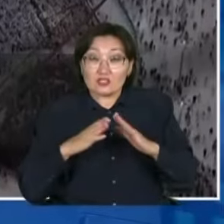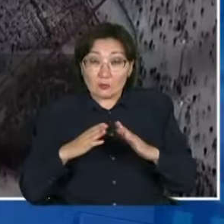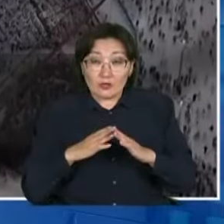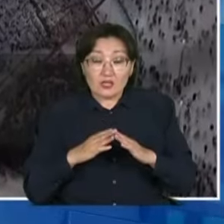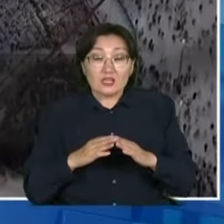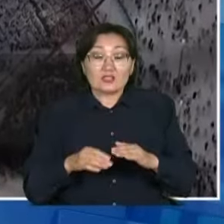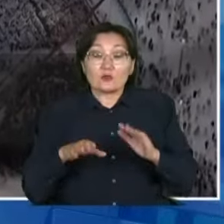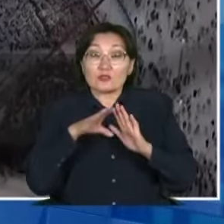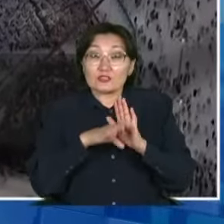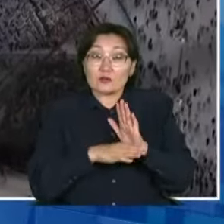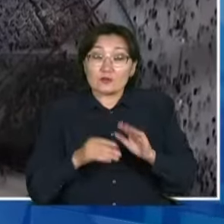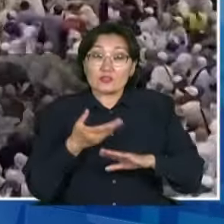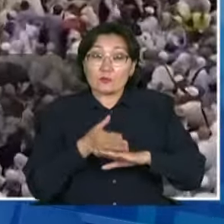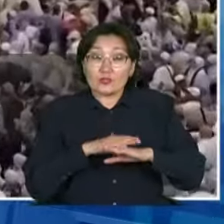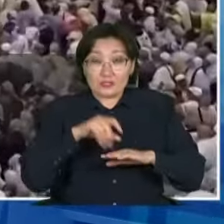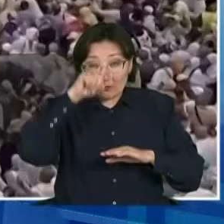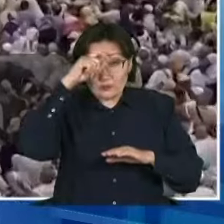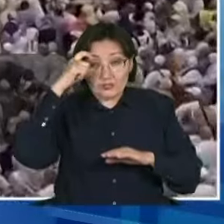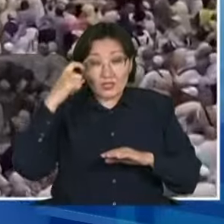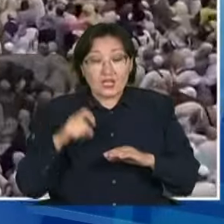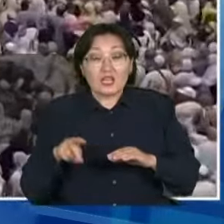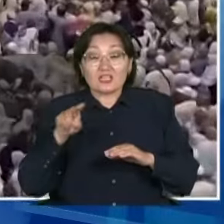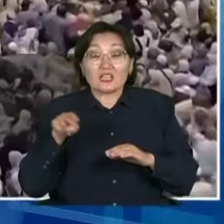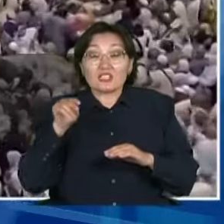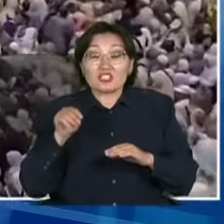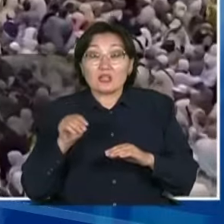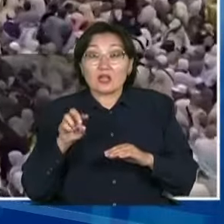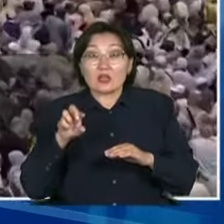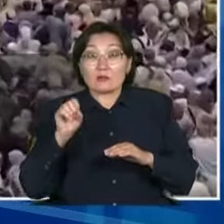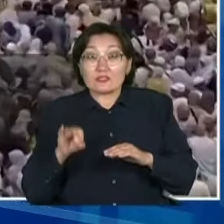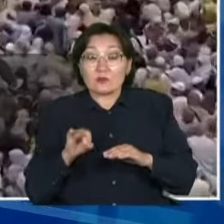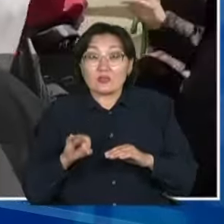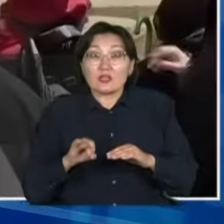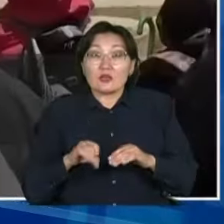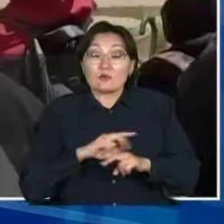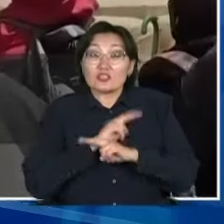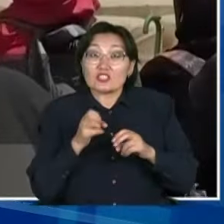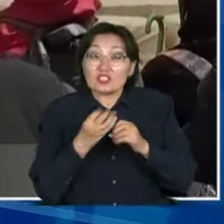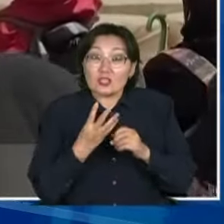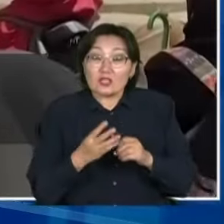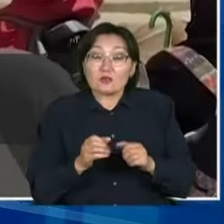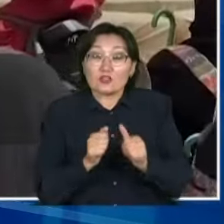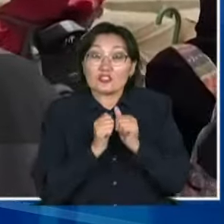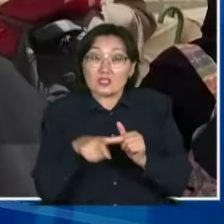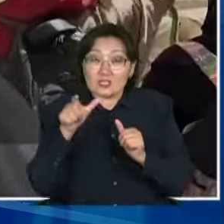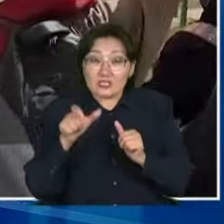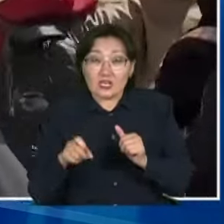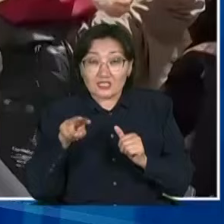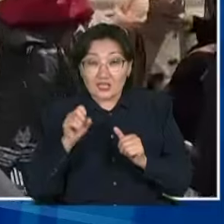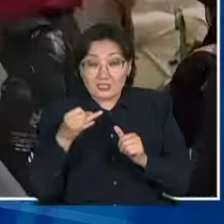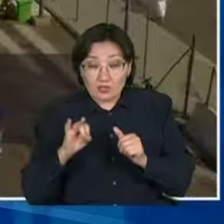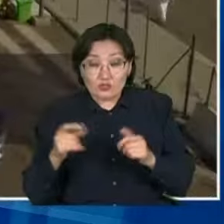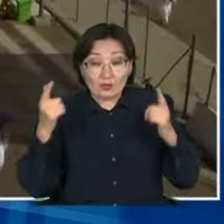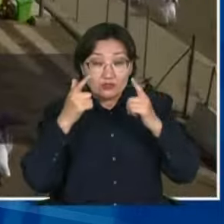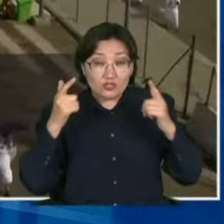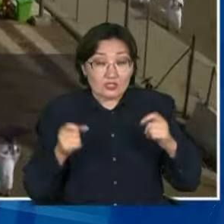Reuters, из-за экстремальной жары во время хаджа в Саудовской Аравии от обезвоживания погибли 14 паломников из Иордании.